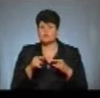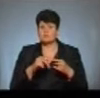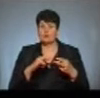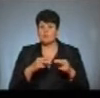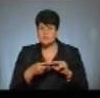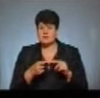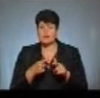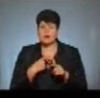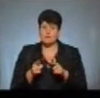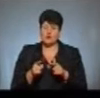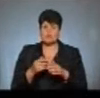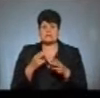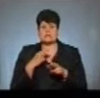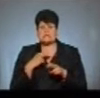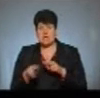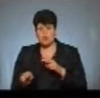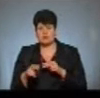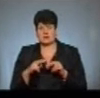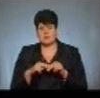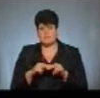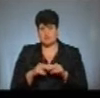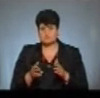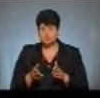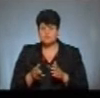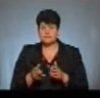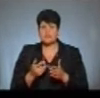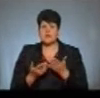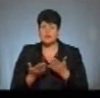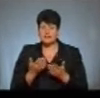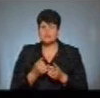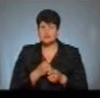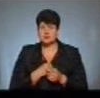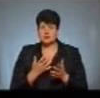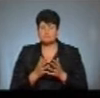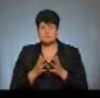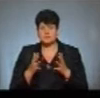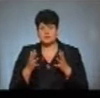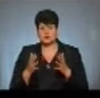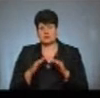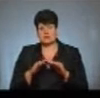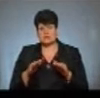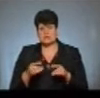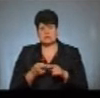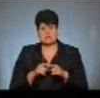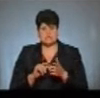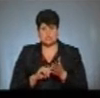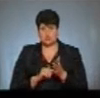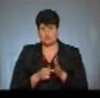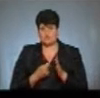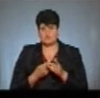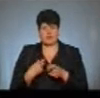обміняний або загублений, цей паспорт, ця ID-картка. Але, на жаль, переважній більшості діти такої довідки